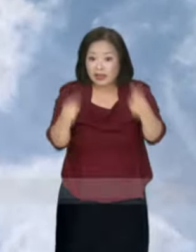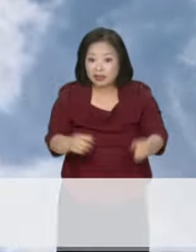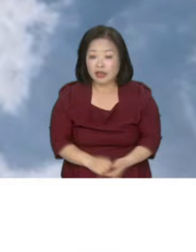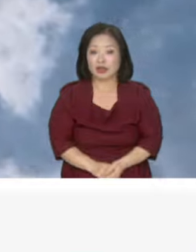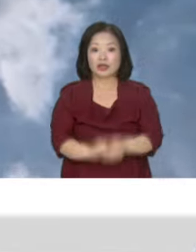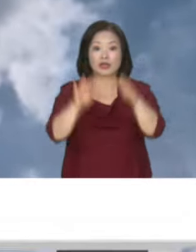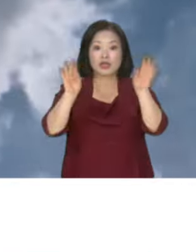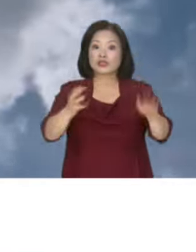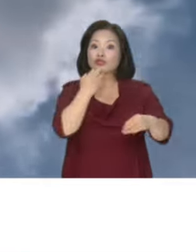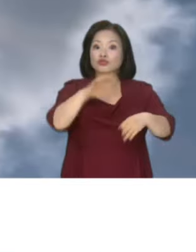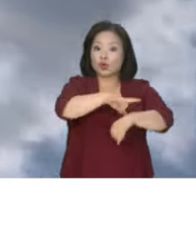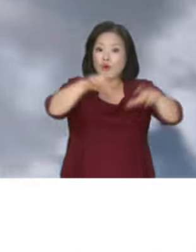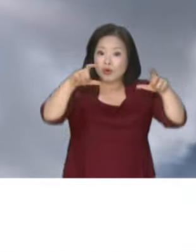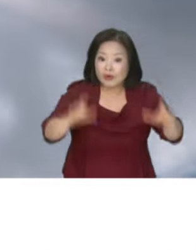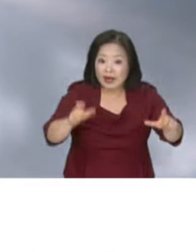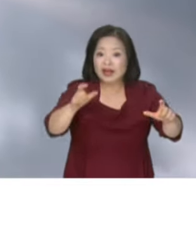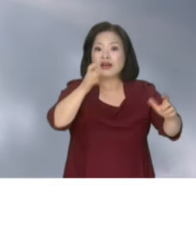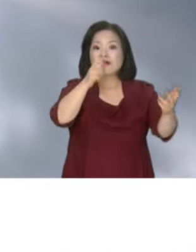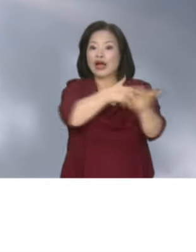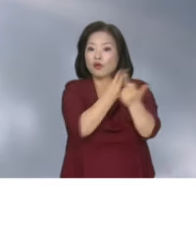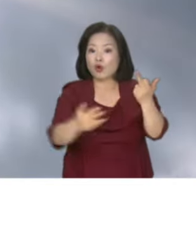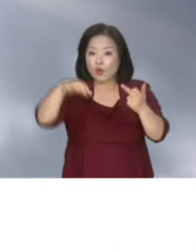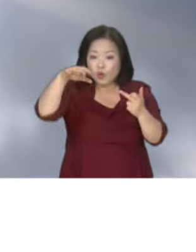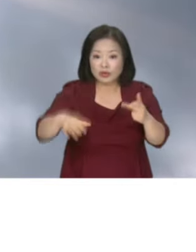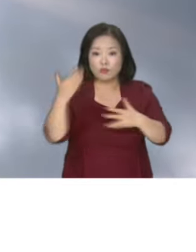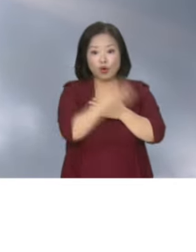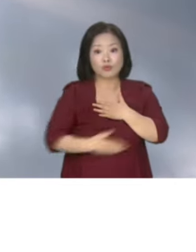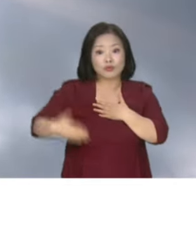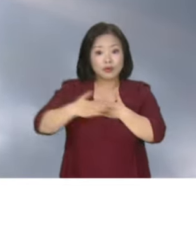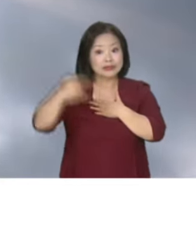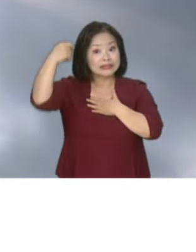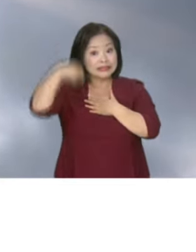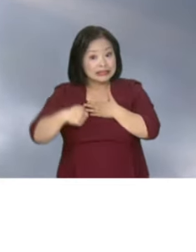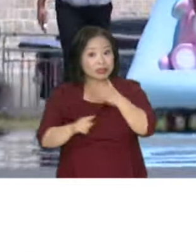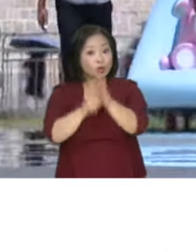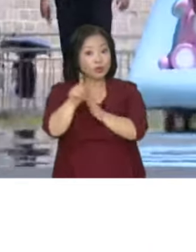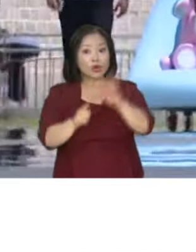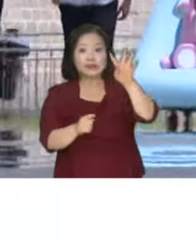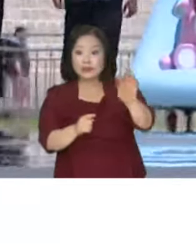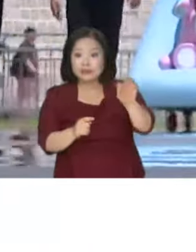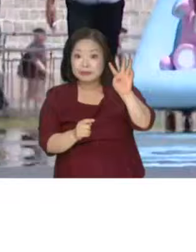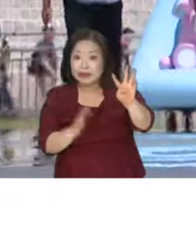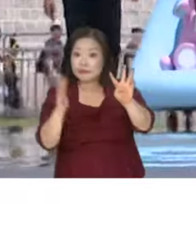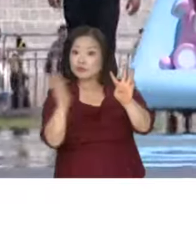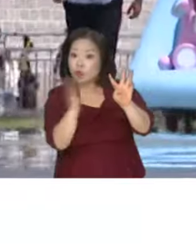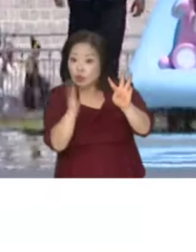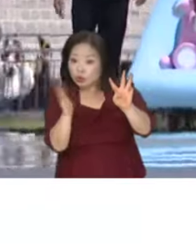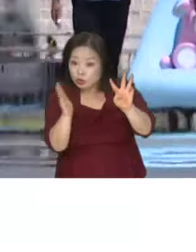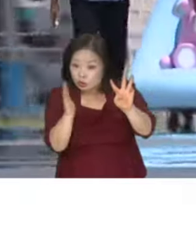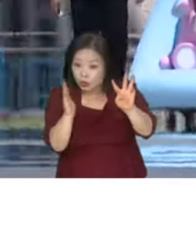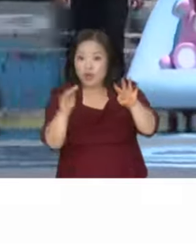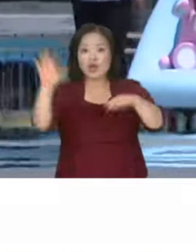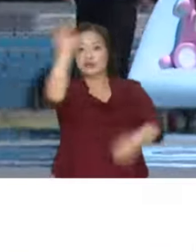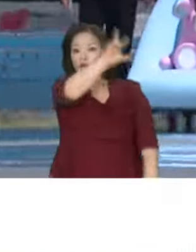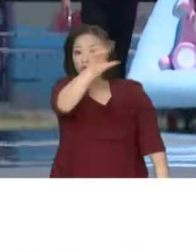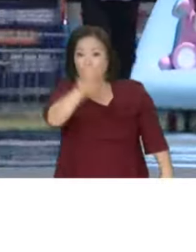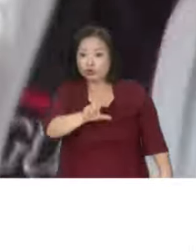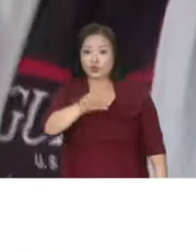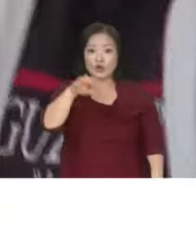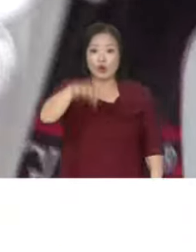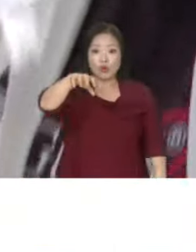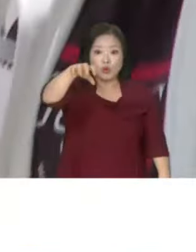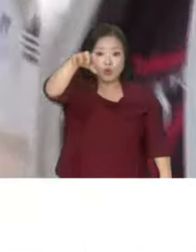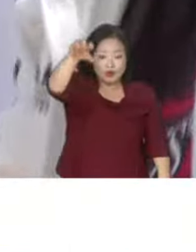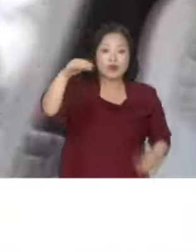폭염특보가 발효된 수도권과 강원 내륙은 최고 체감 온도가 33도 이상 올라 매우 무덥겠고 당분간 전국 대부분 지역에서